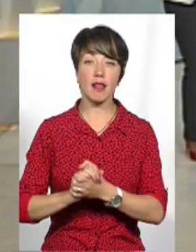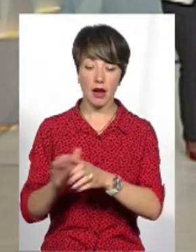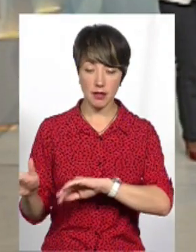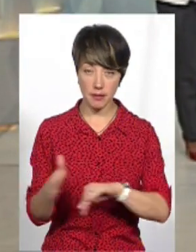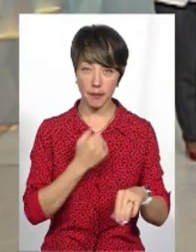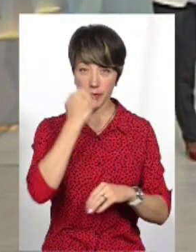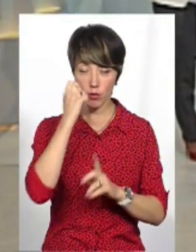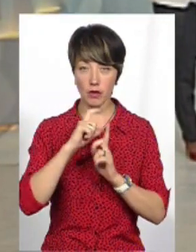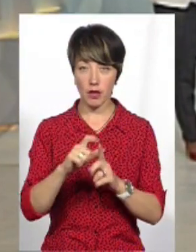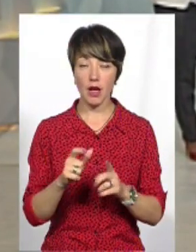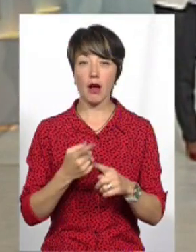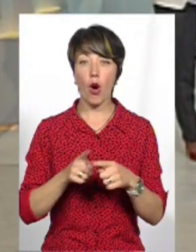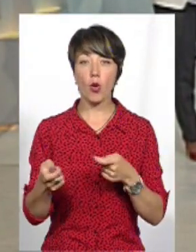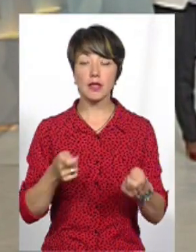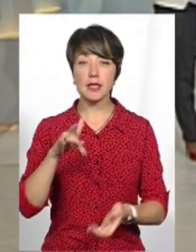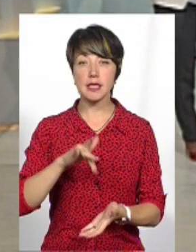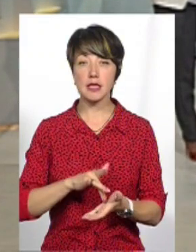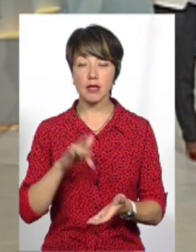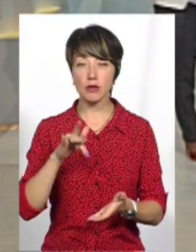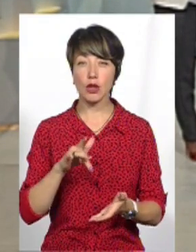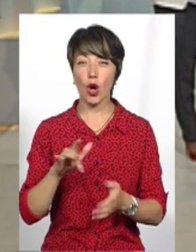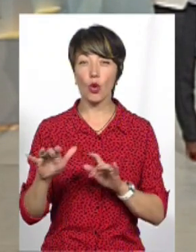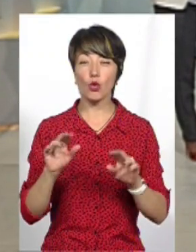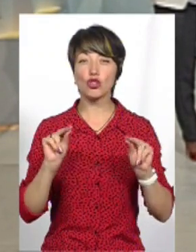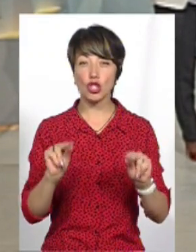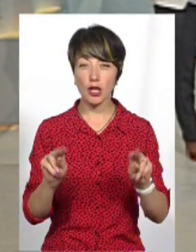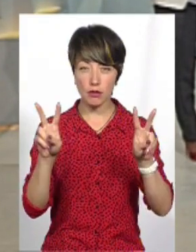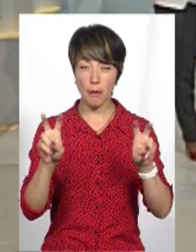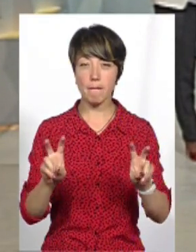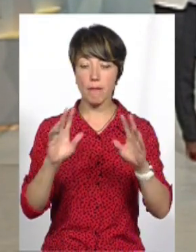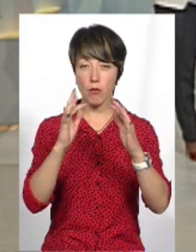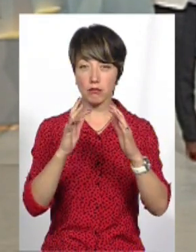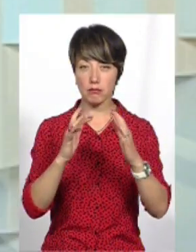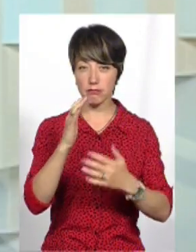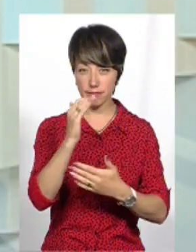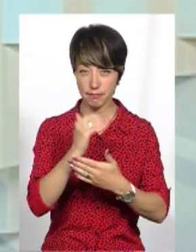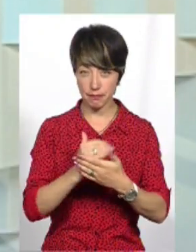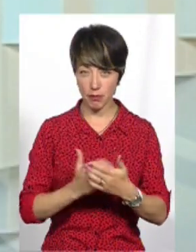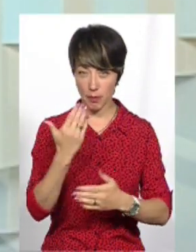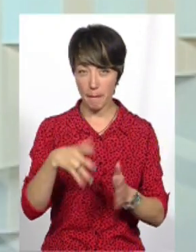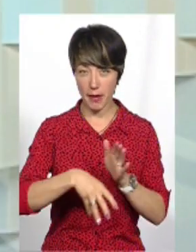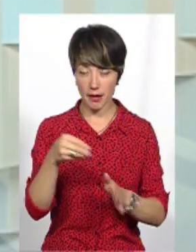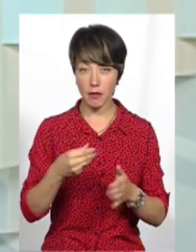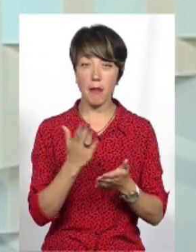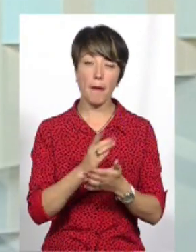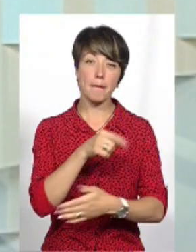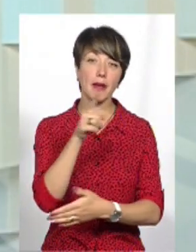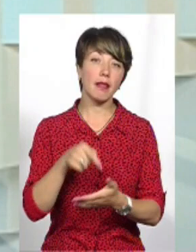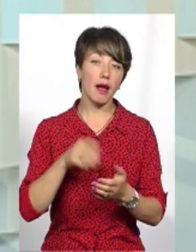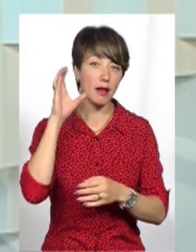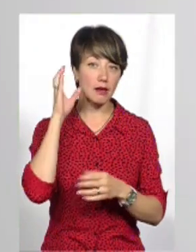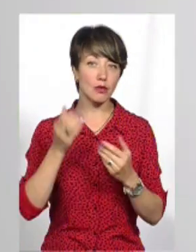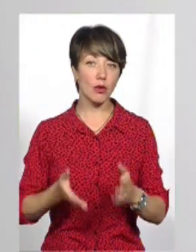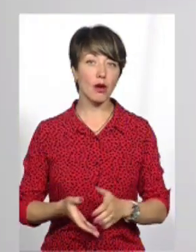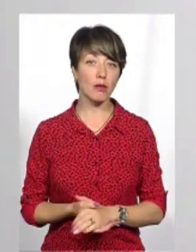цьому блоці. Координатор Центру ЮА і Руху Чесно Олег Черненко проаналізував вашу передвиборчу програму. Маю до вас питання. Слухаємо.